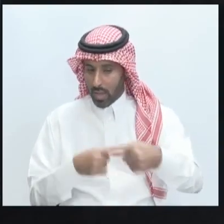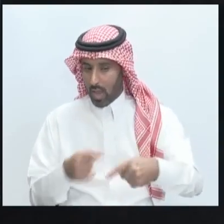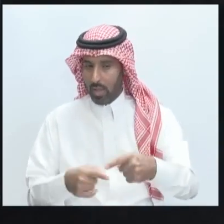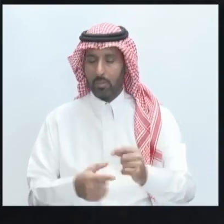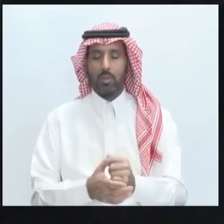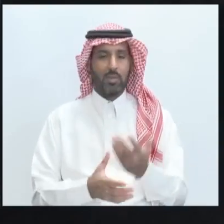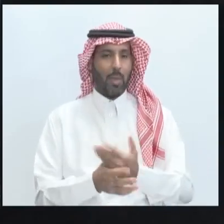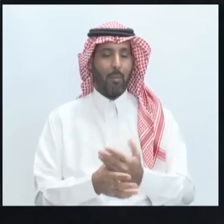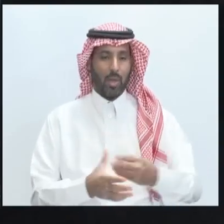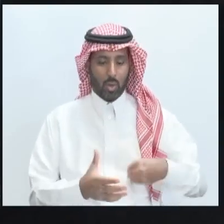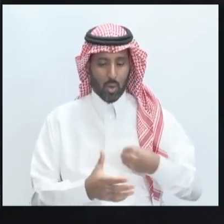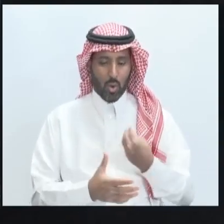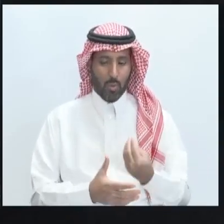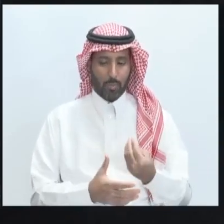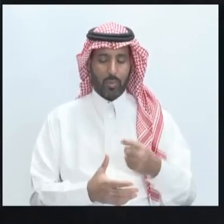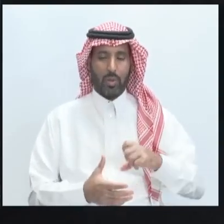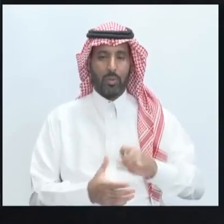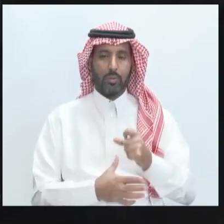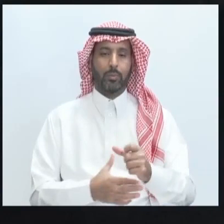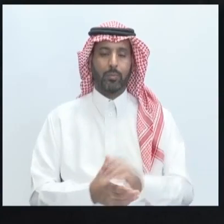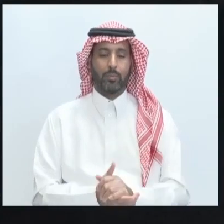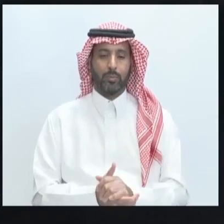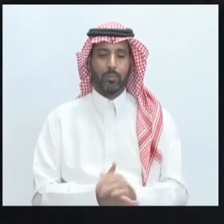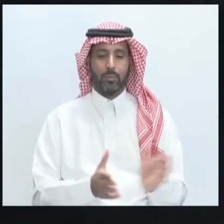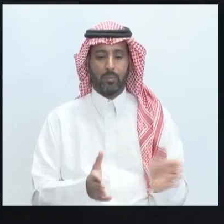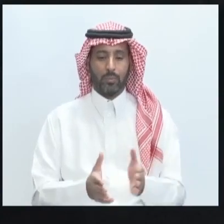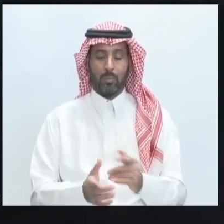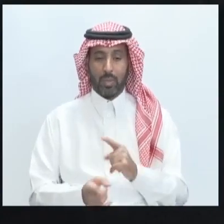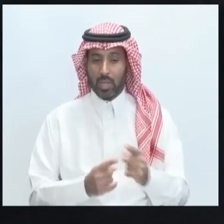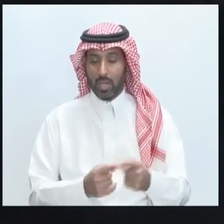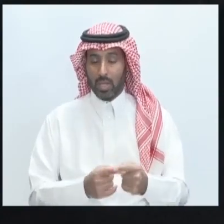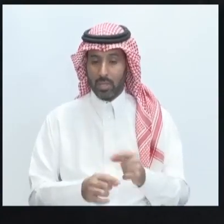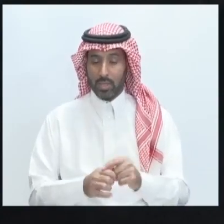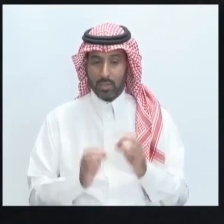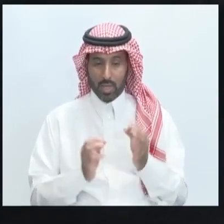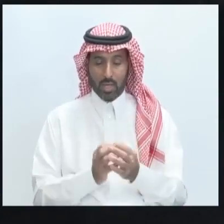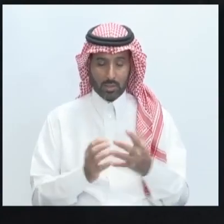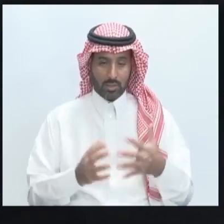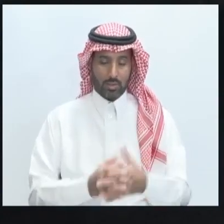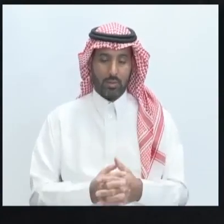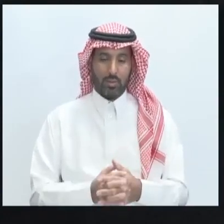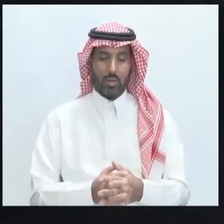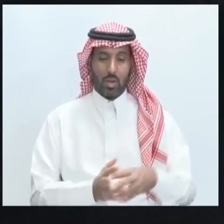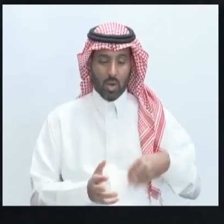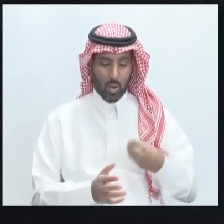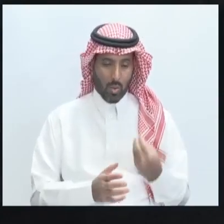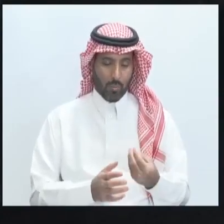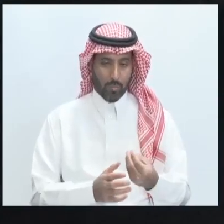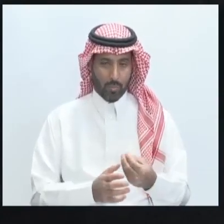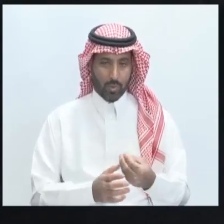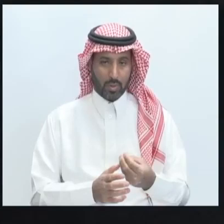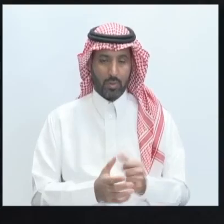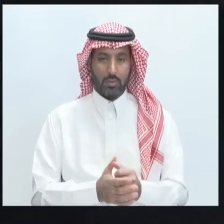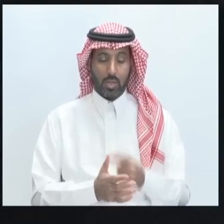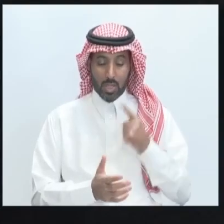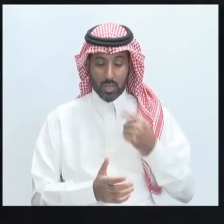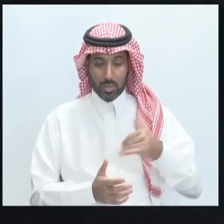هناك علاقات انسانيه وعلاقات اجتماعيه بين الناس ف انفعال الحب جعل من ساره تزور